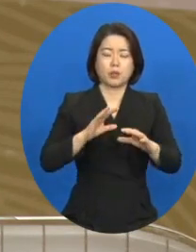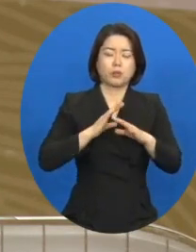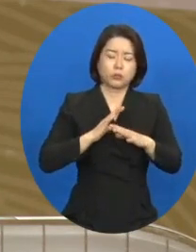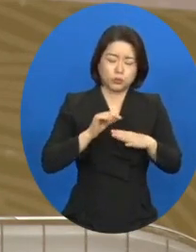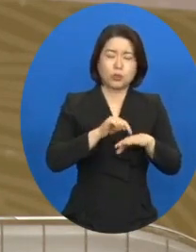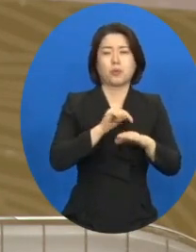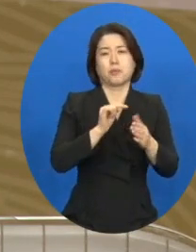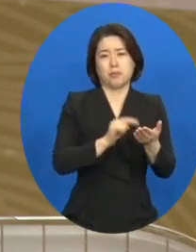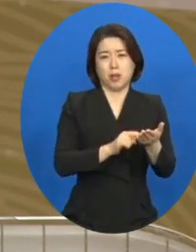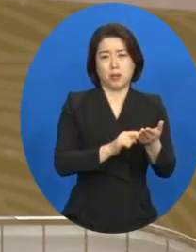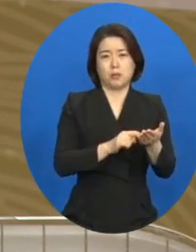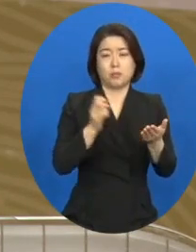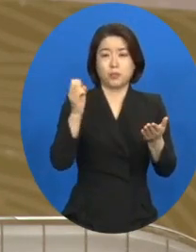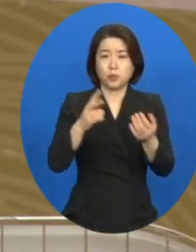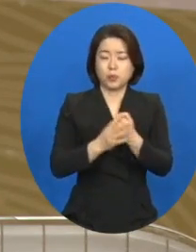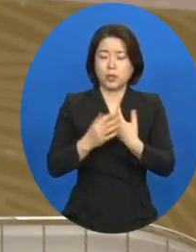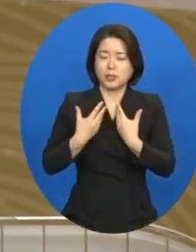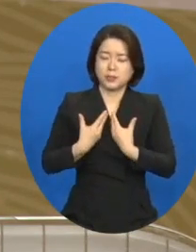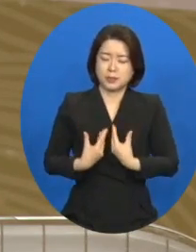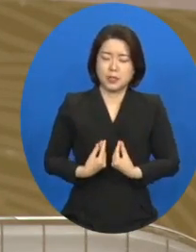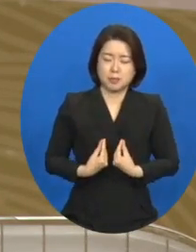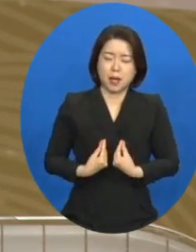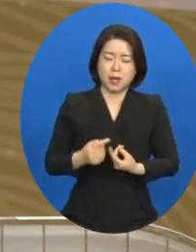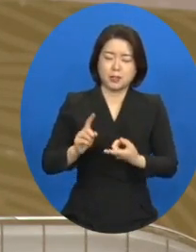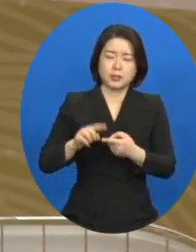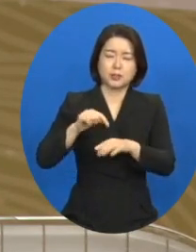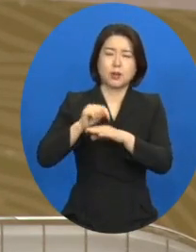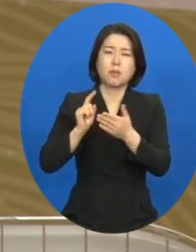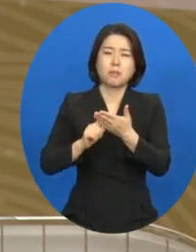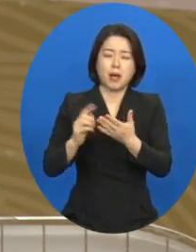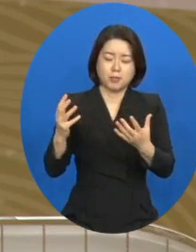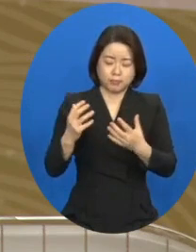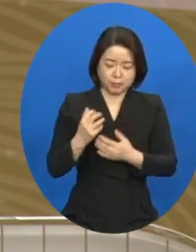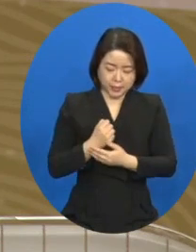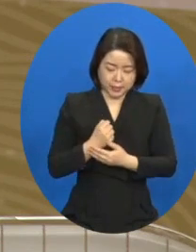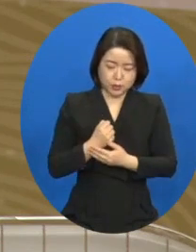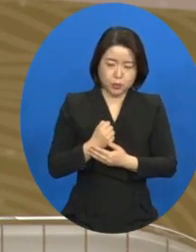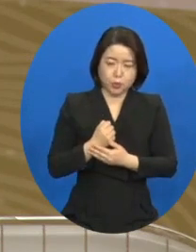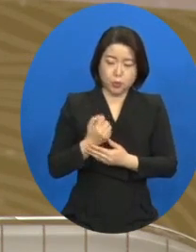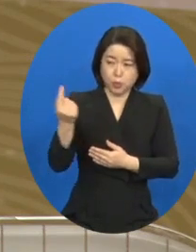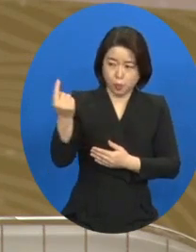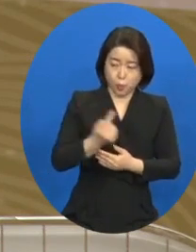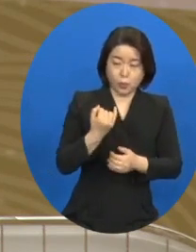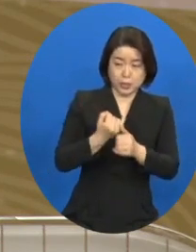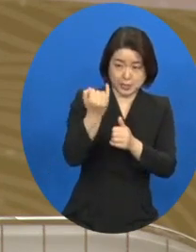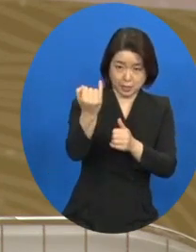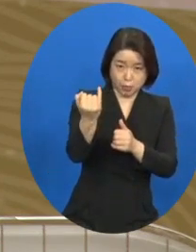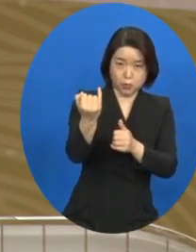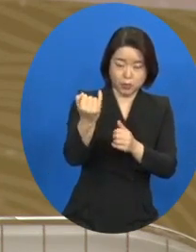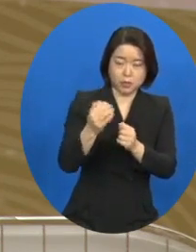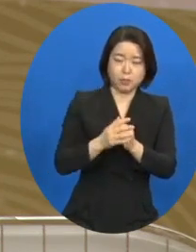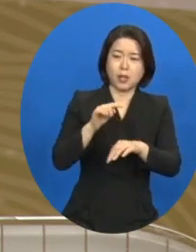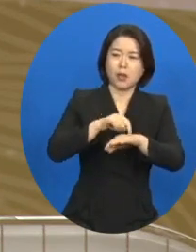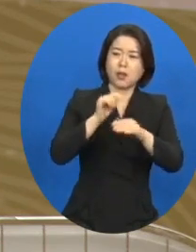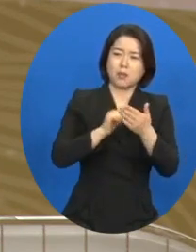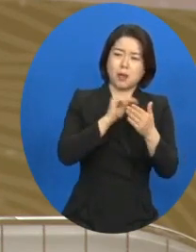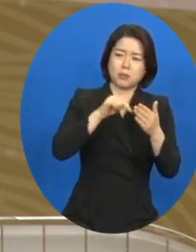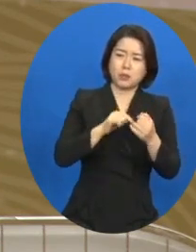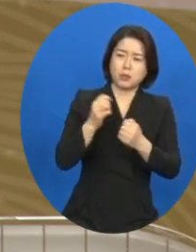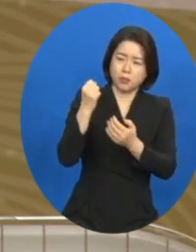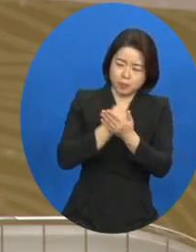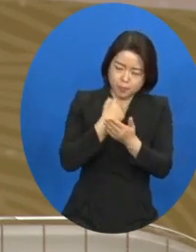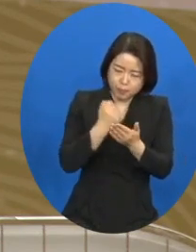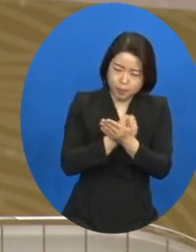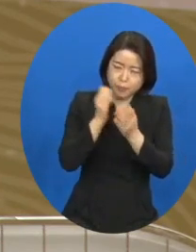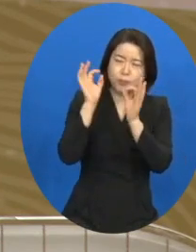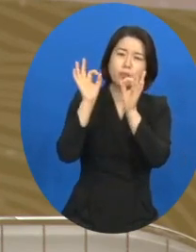마음과 그리고 그 절망스러운 마음을 가지고 오신 사모님 마음으로 너무 저도